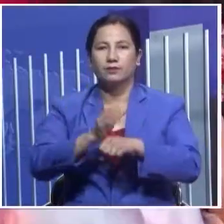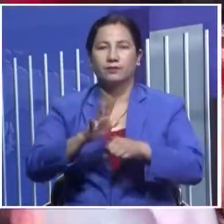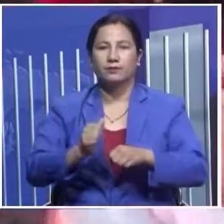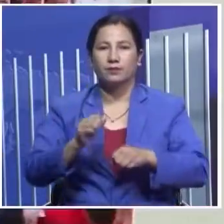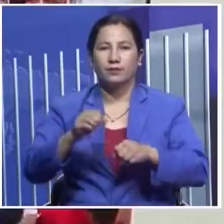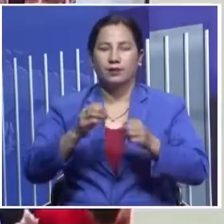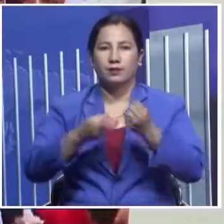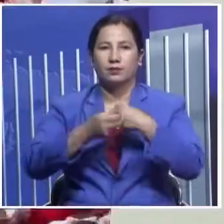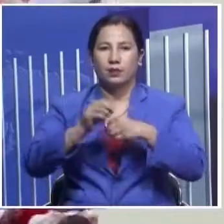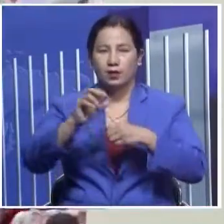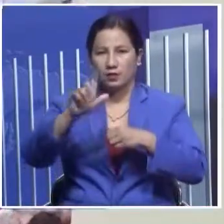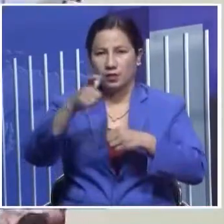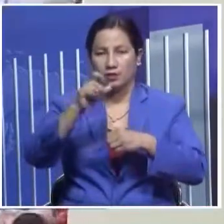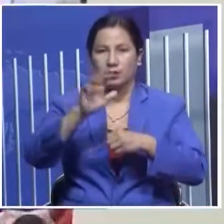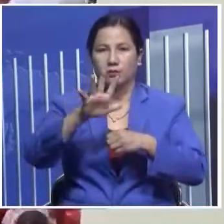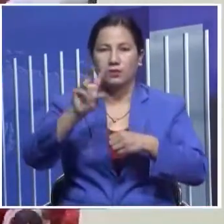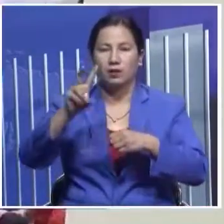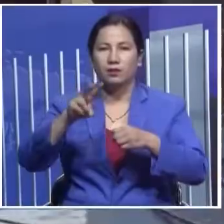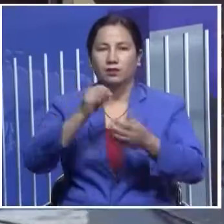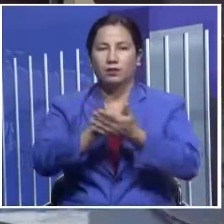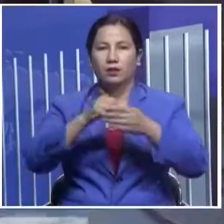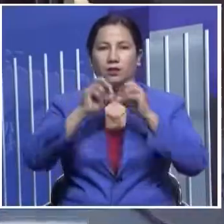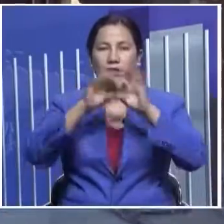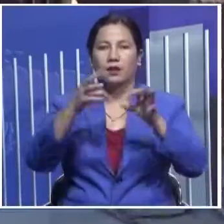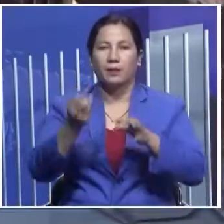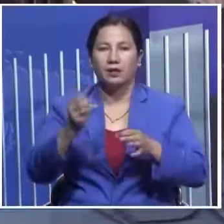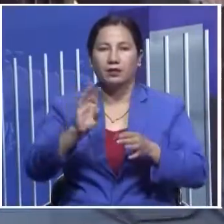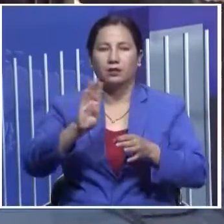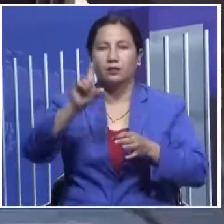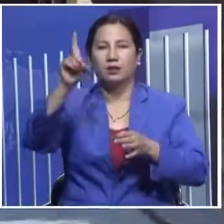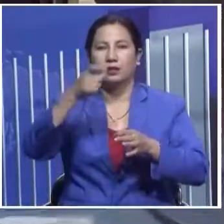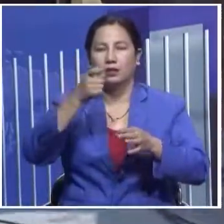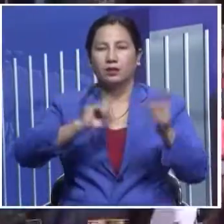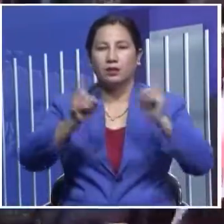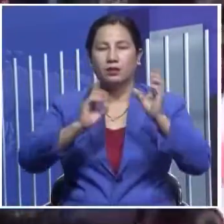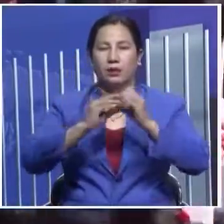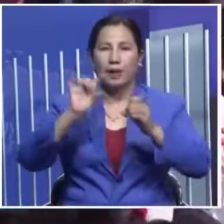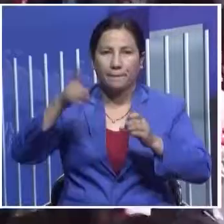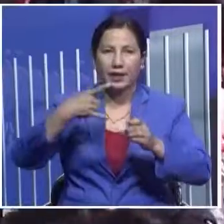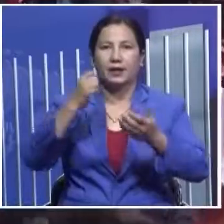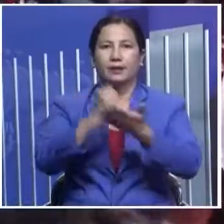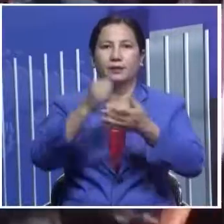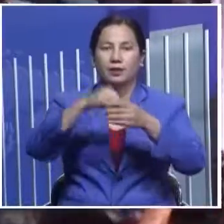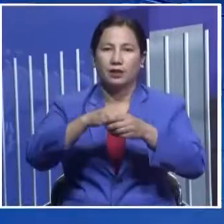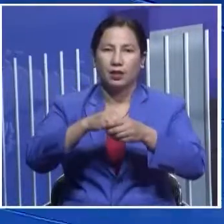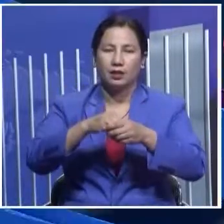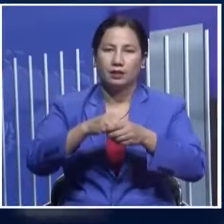देशभरका 752 पालिकाको मत परिणाम सार्वजनिक बाँकी रहेको बाजुराको बुढीगंगा नगरपालिकामा भने फेरि मतदान हुने।